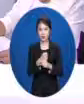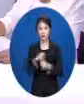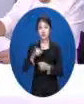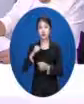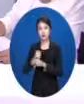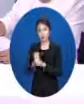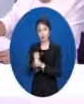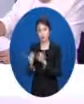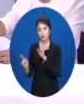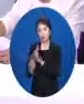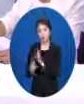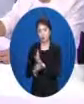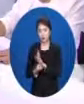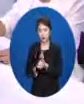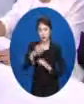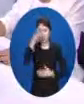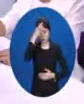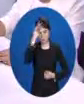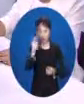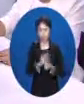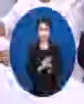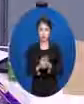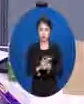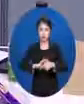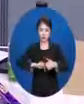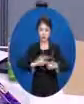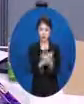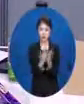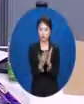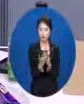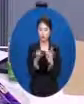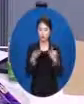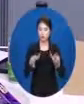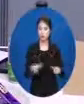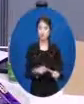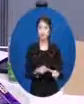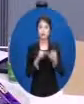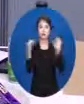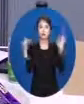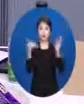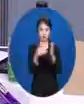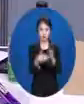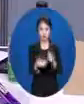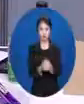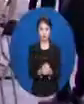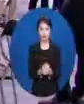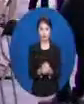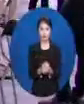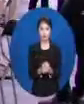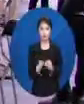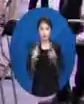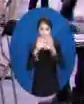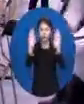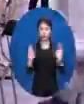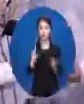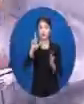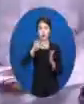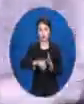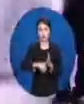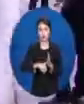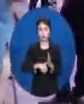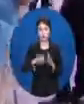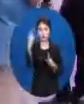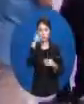제조, 영업, 기술, 서비스 등 다양한 분야의 직원이 채용됐습니다. 특히 이번 채용